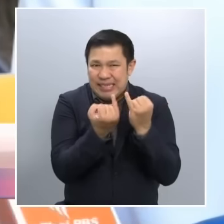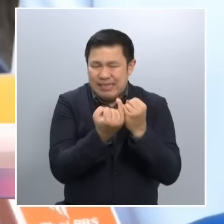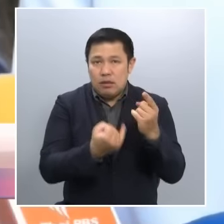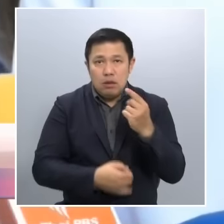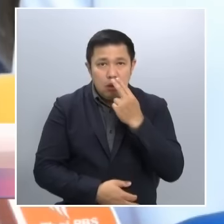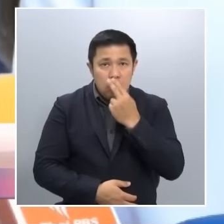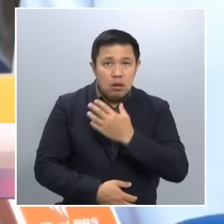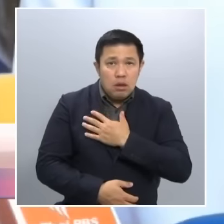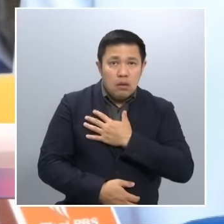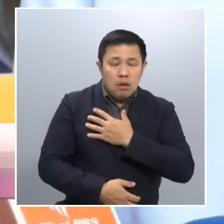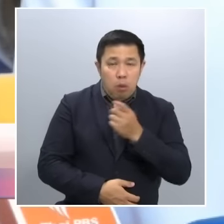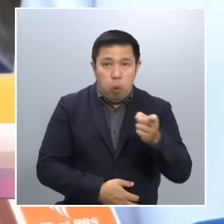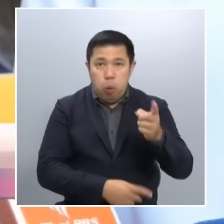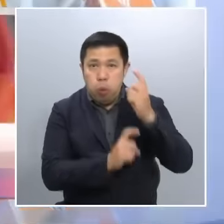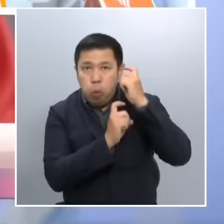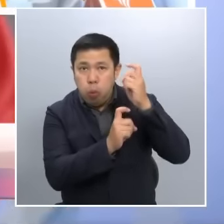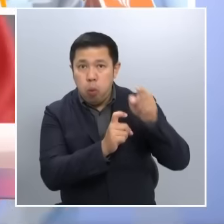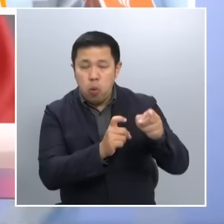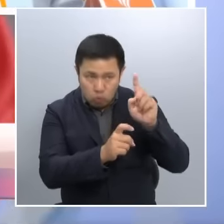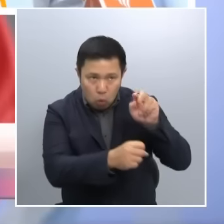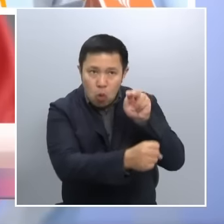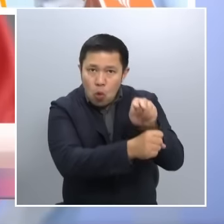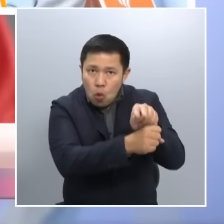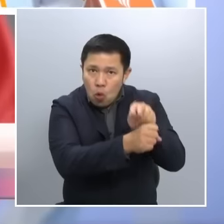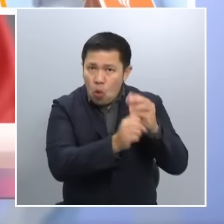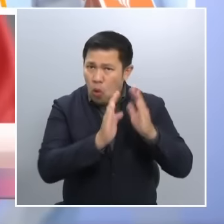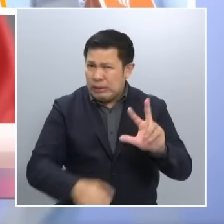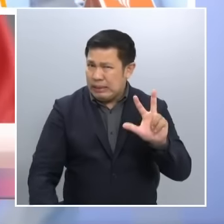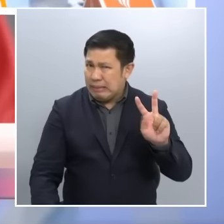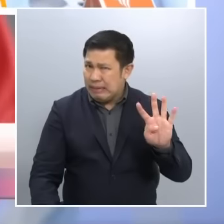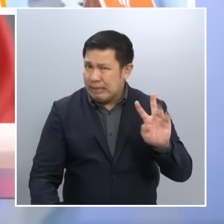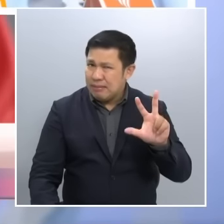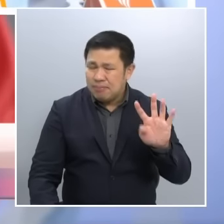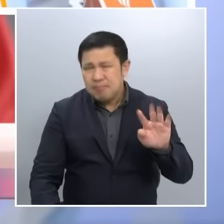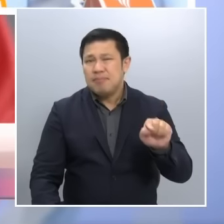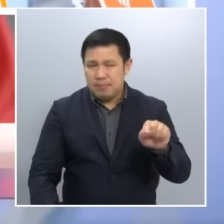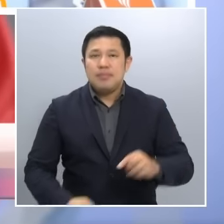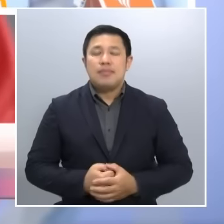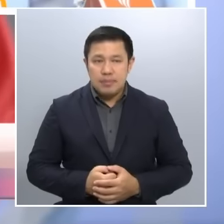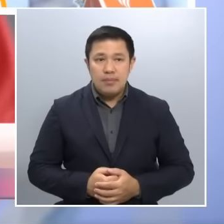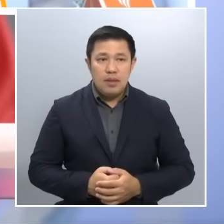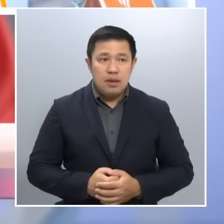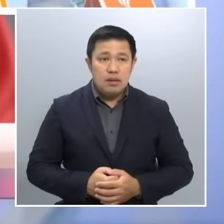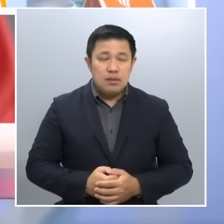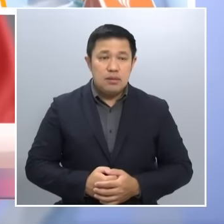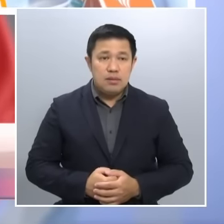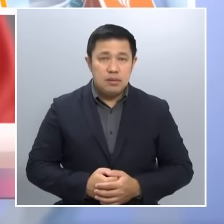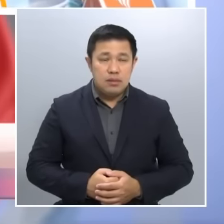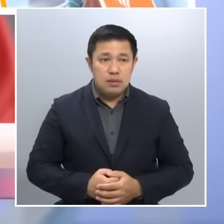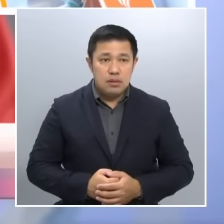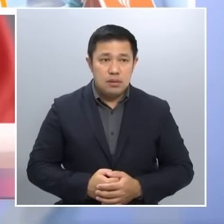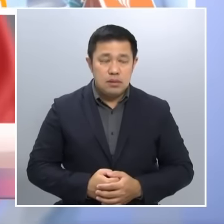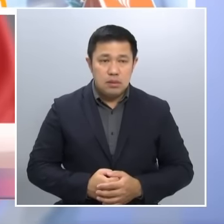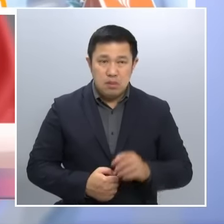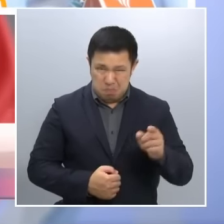วะที่เป็นกลุ่มเสี่ยงที่ต้องติดตามอย่างใกล้ชิดอยู่ 3-4 คนนะครับ เฉพาะตัวเด็กครับคุณหมอเพราะเสียทั้งพ่อทั้งแม่เ